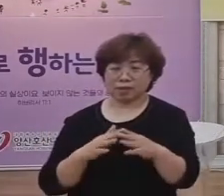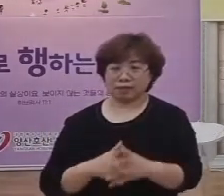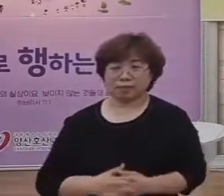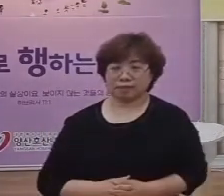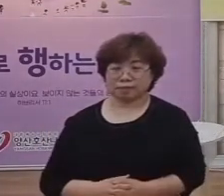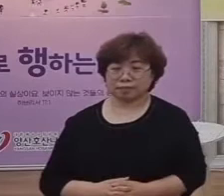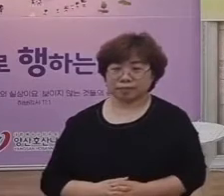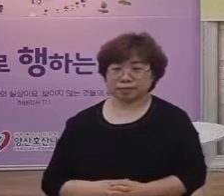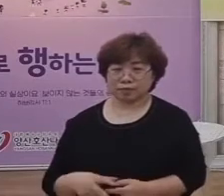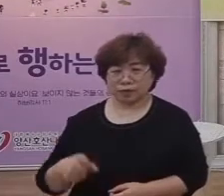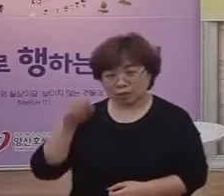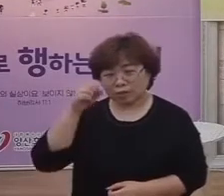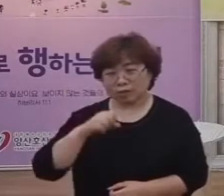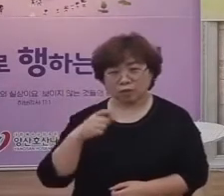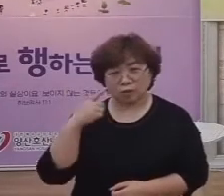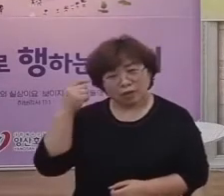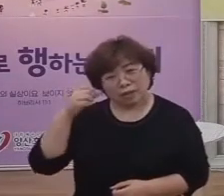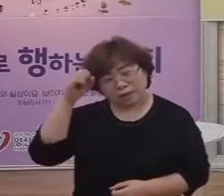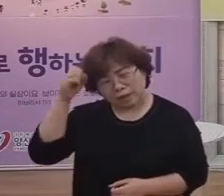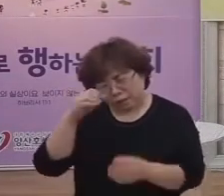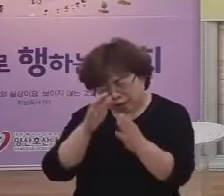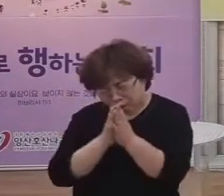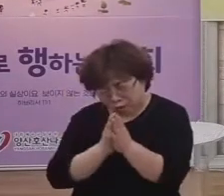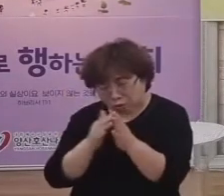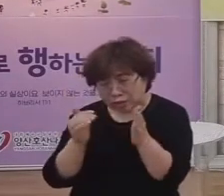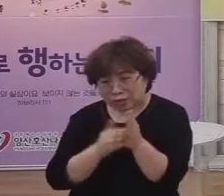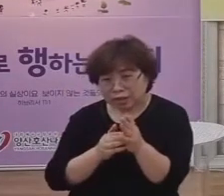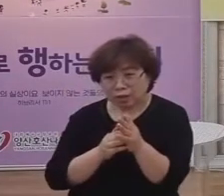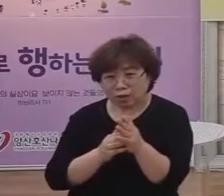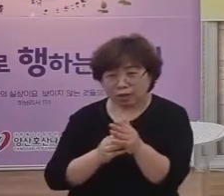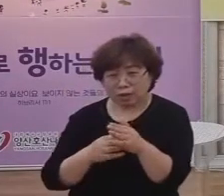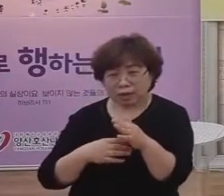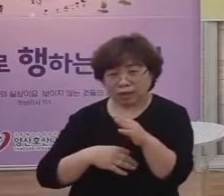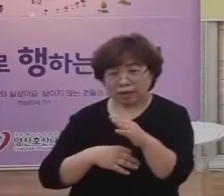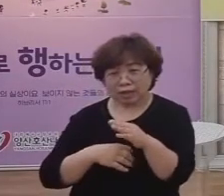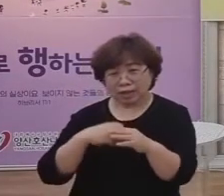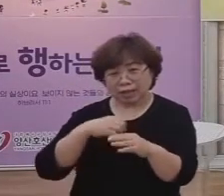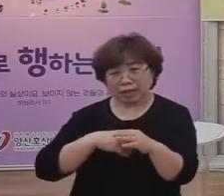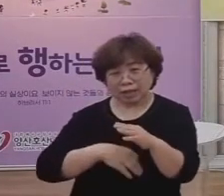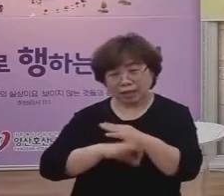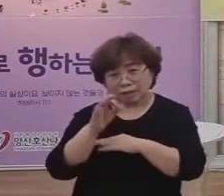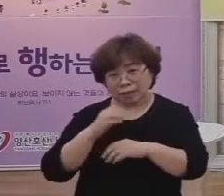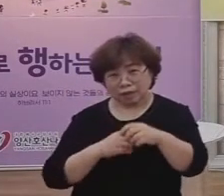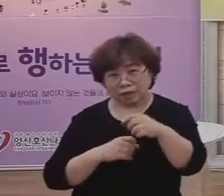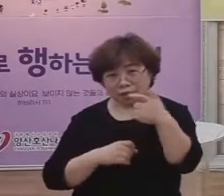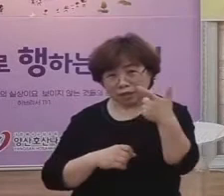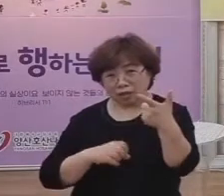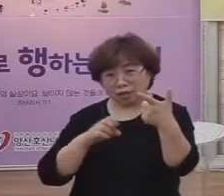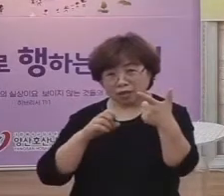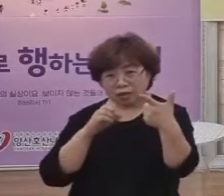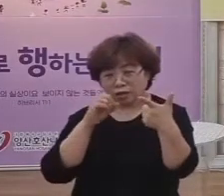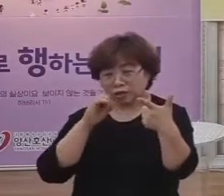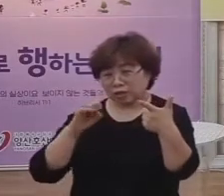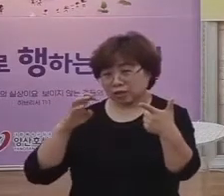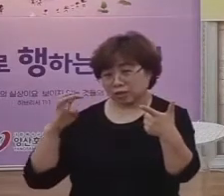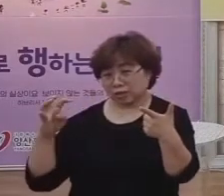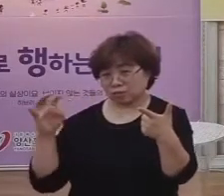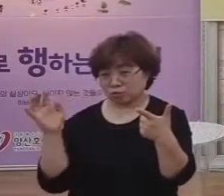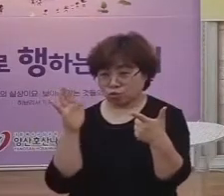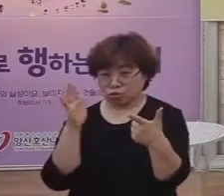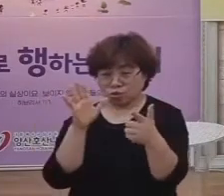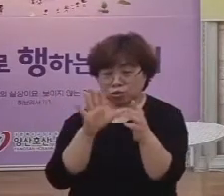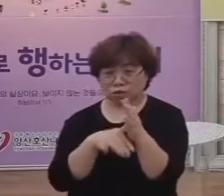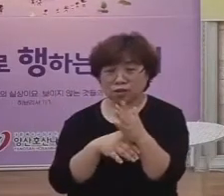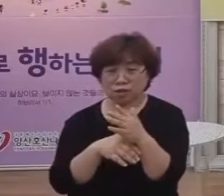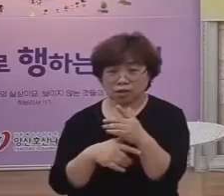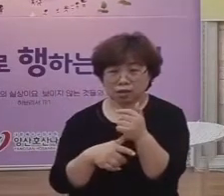이제 새벽기도 하고 요즘 제가 한 6시 반쯤에 6시 40분쯤 우리 애가 지금 아침 일찍 학교를 가서 이제